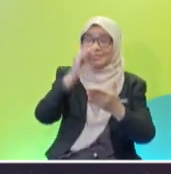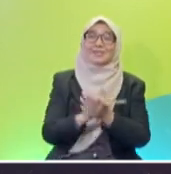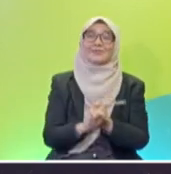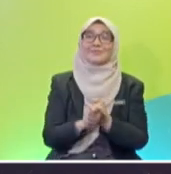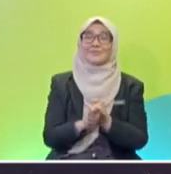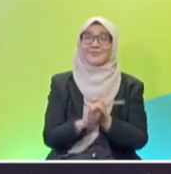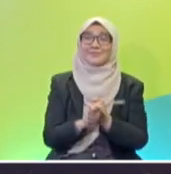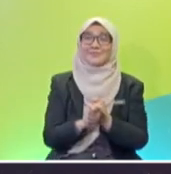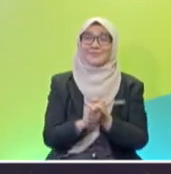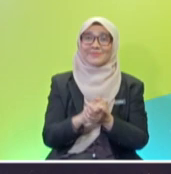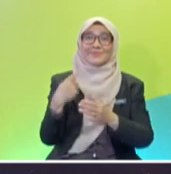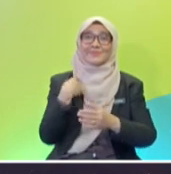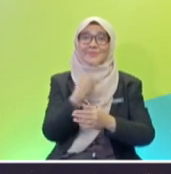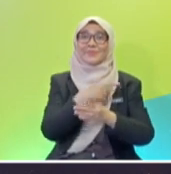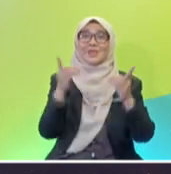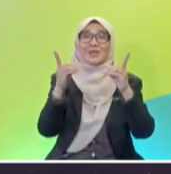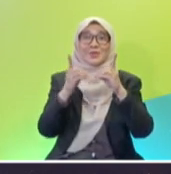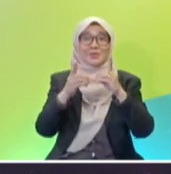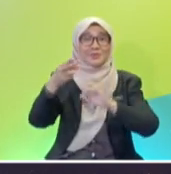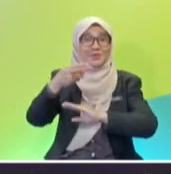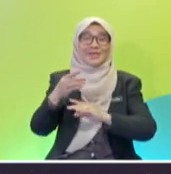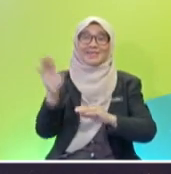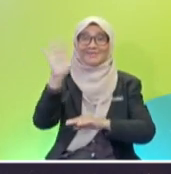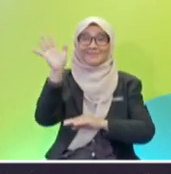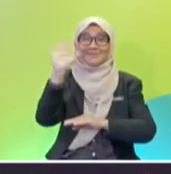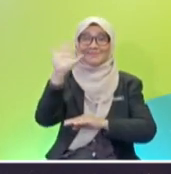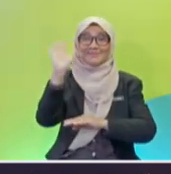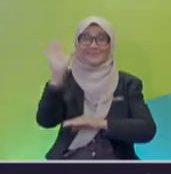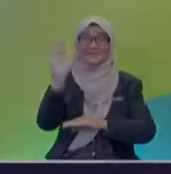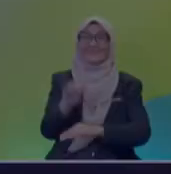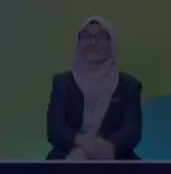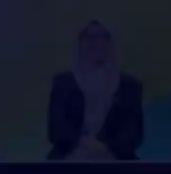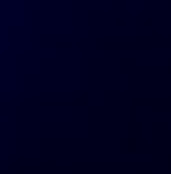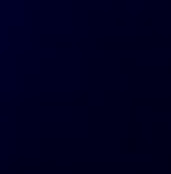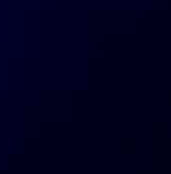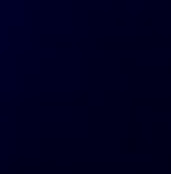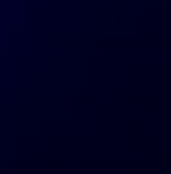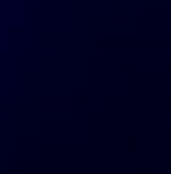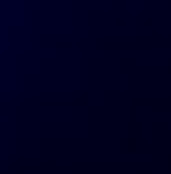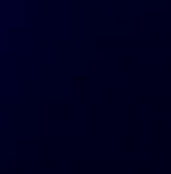lagi. InsyaAllah kita akan jumpa lagi. Nama saya Hanif Sean. Bye semua. Bye.